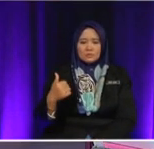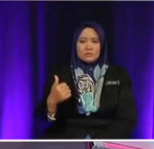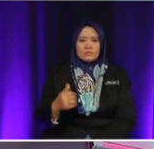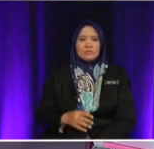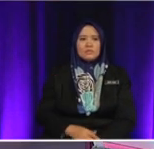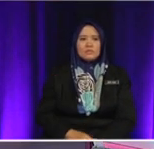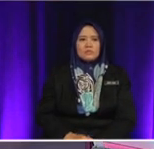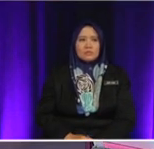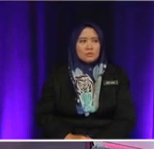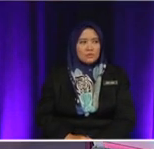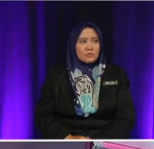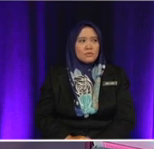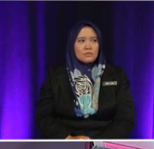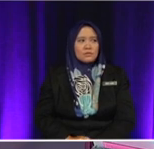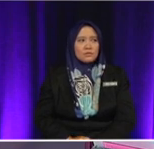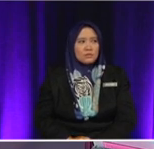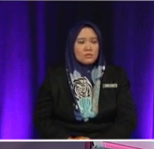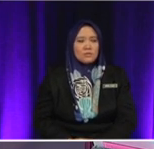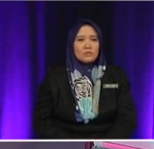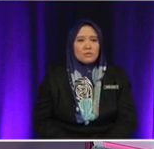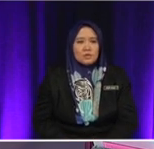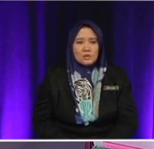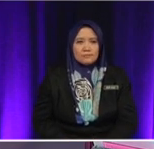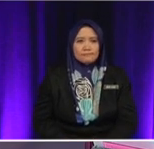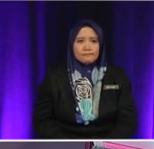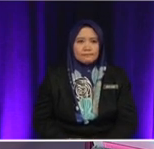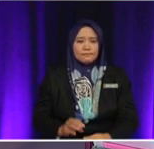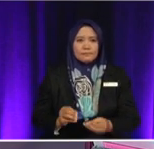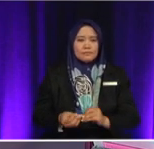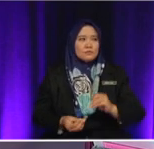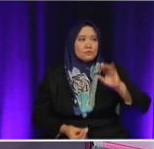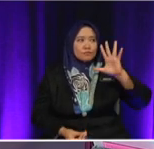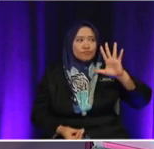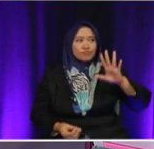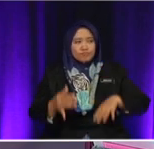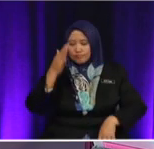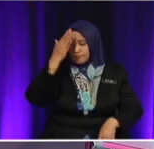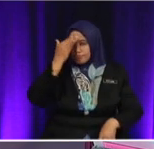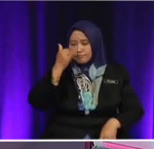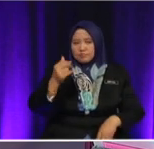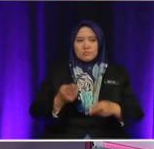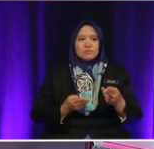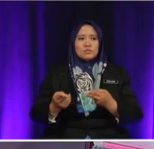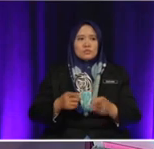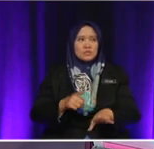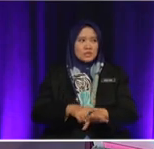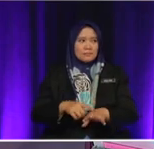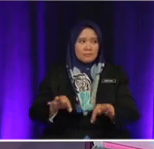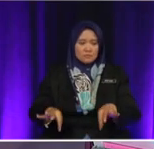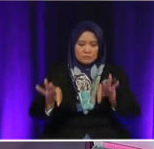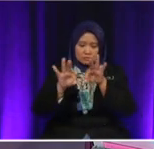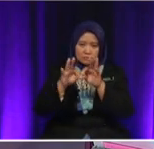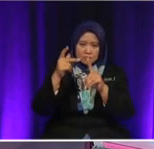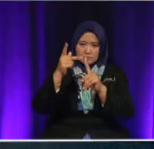menerangkanlah tentang kumpulan dinamika itu. Okey, yang kelima, mengapakah pengurusan masa penting kepada Encik Fauzi? Ada siapa